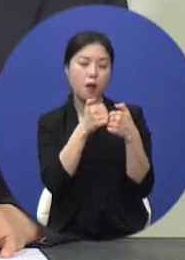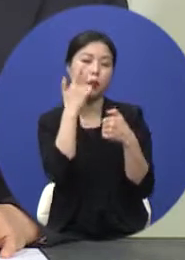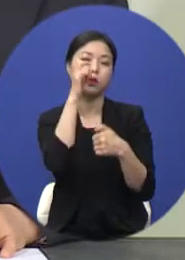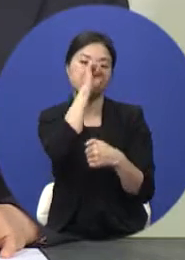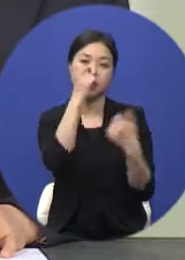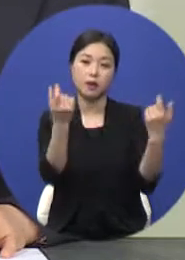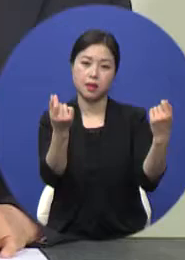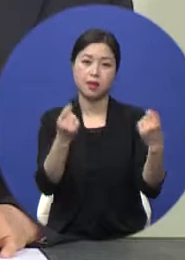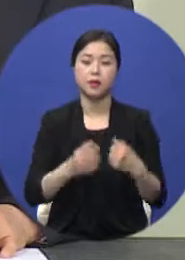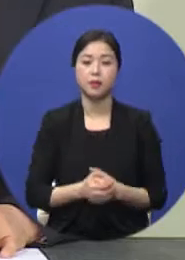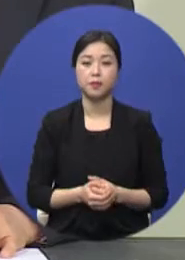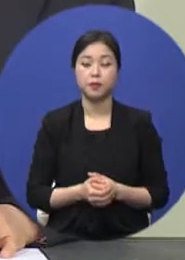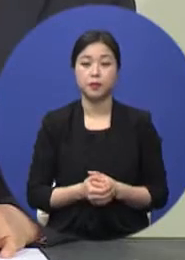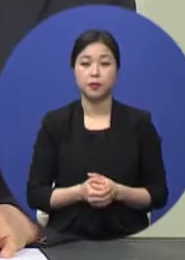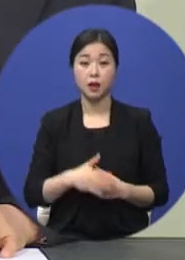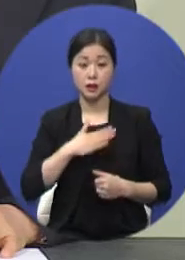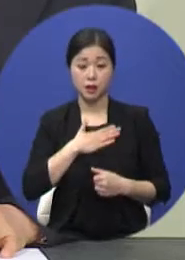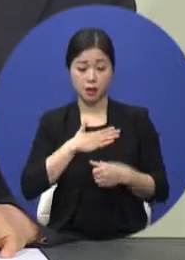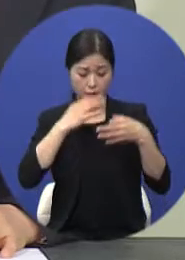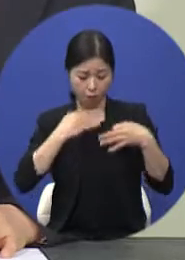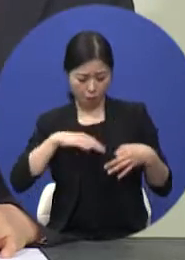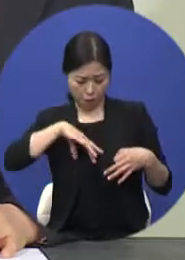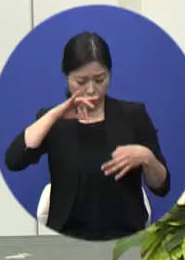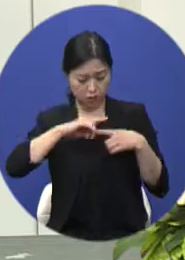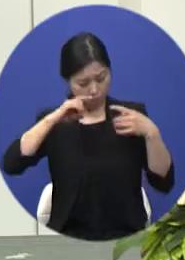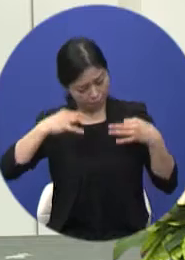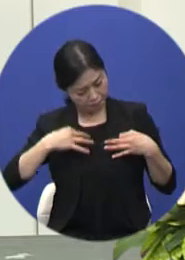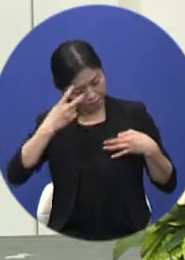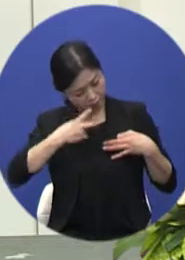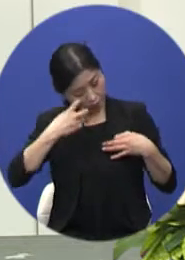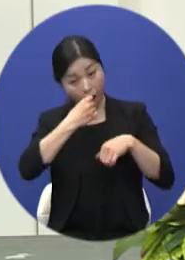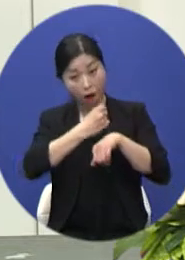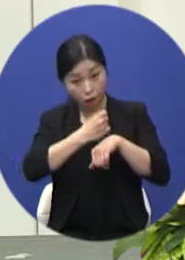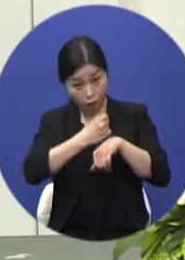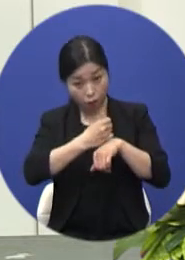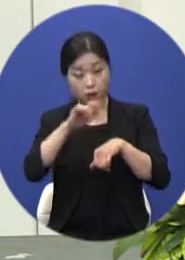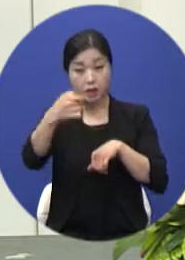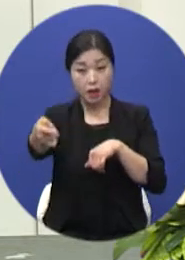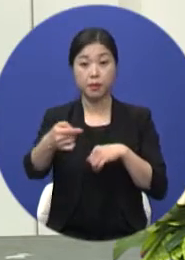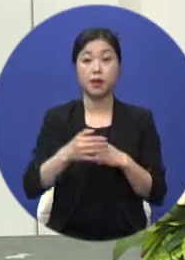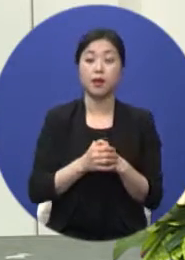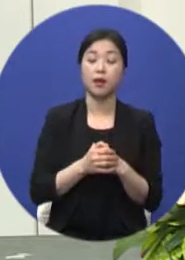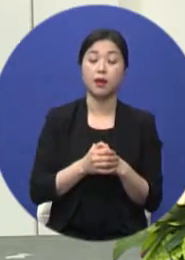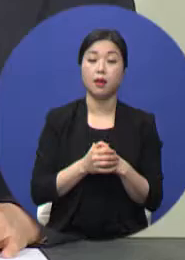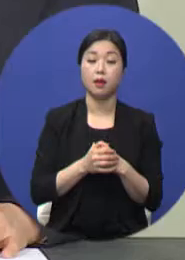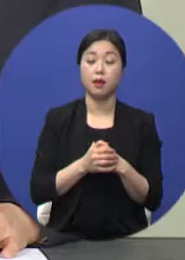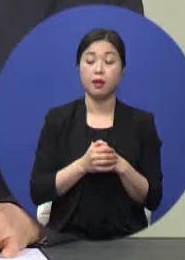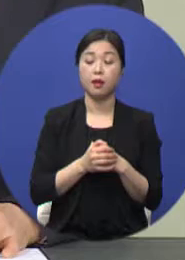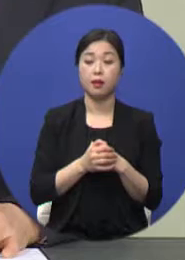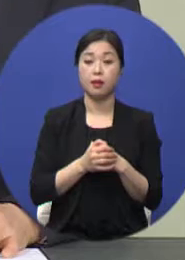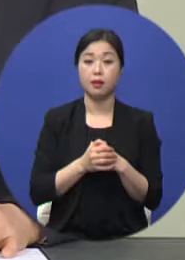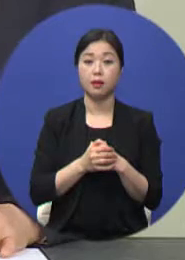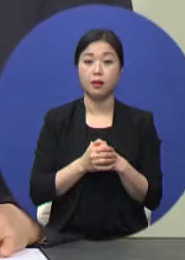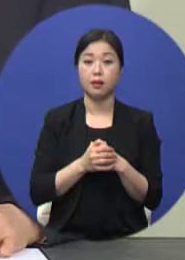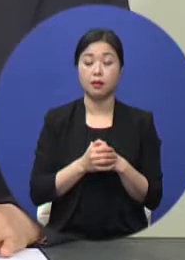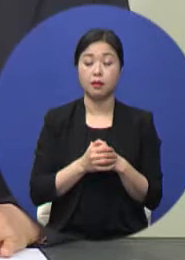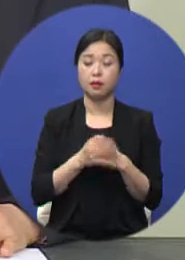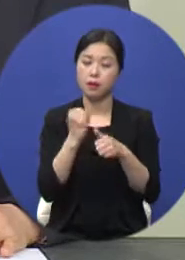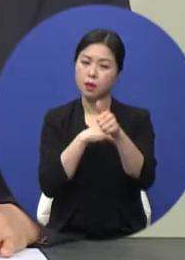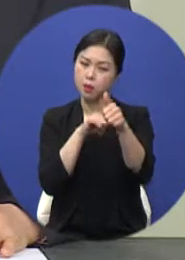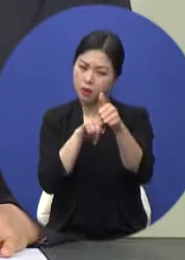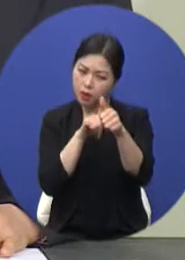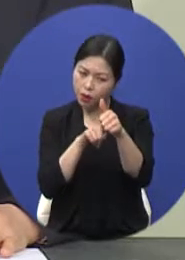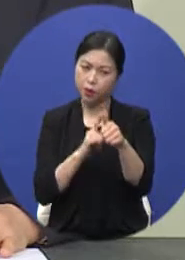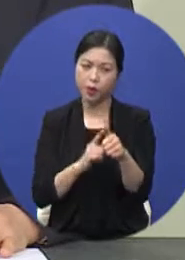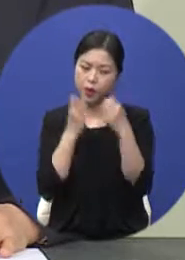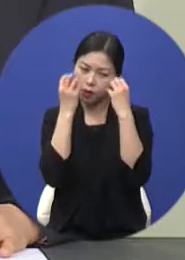좀 싶습니다. 그리고 일단 자기 자신을 먼저 좀 챙겨보시고 그 다음에 이제 새롭게 남편하고 새로운 관계를 갖다가